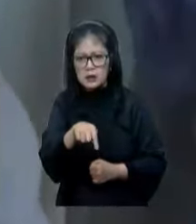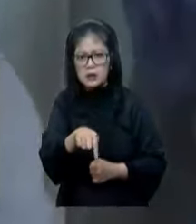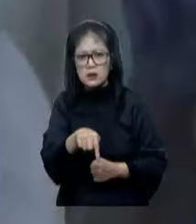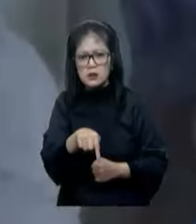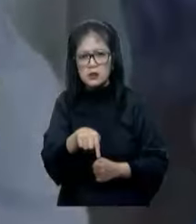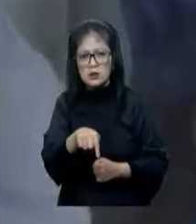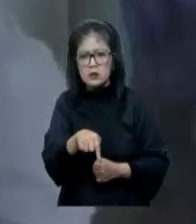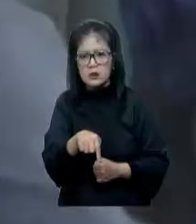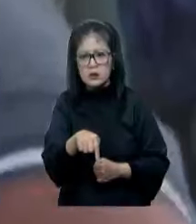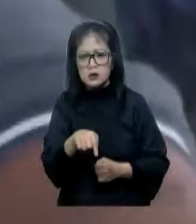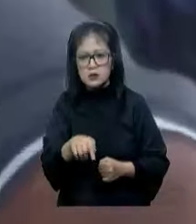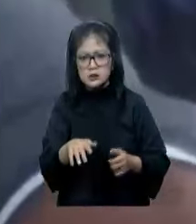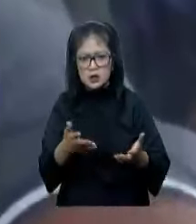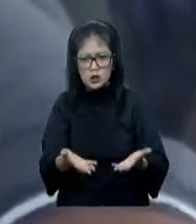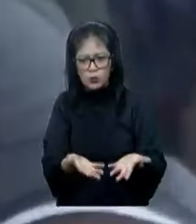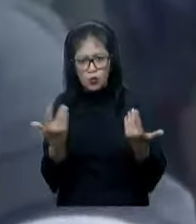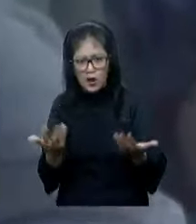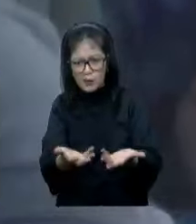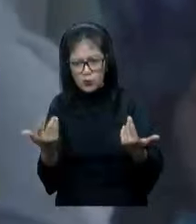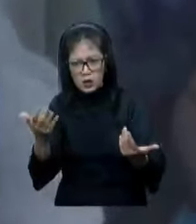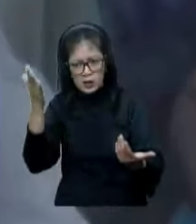buka, kelihatan rambutnya tuh,